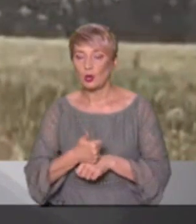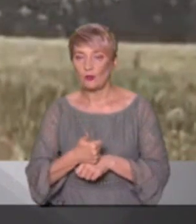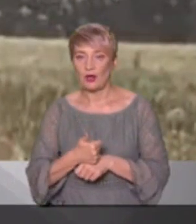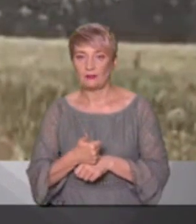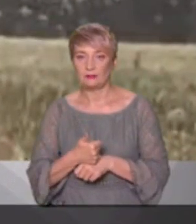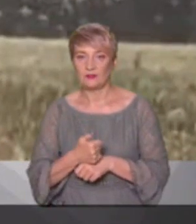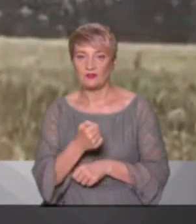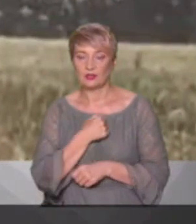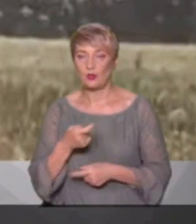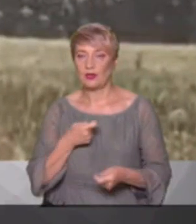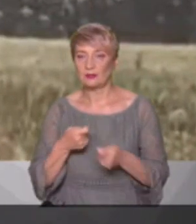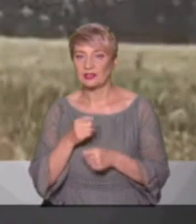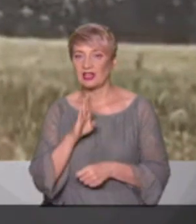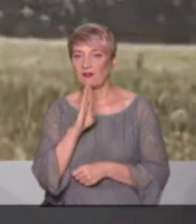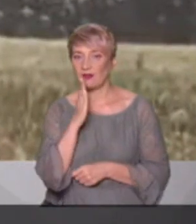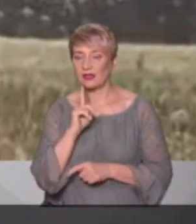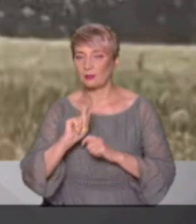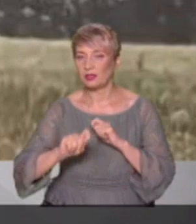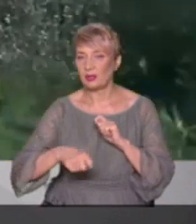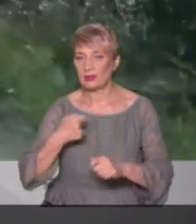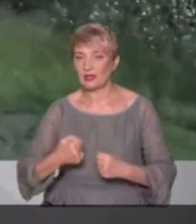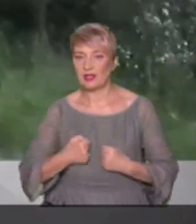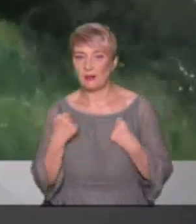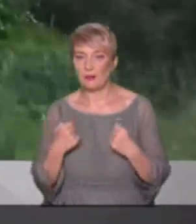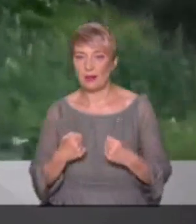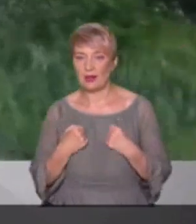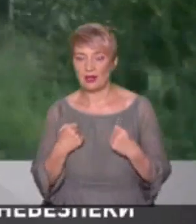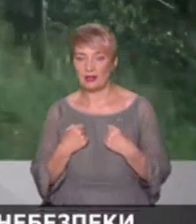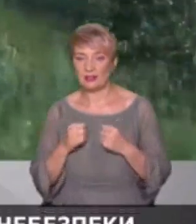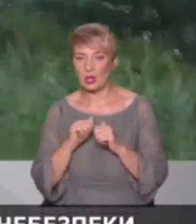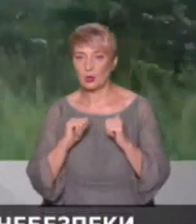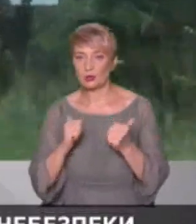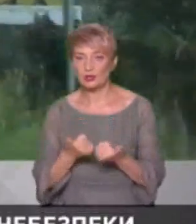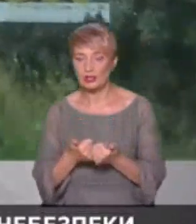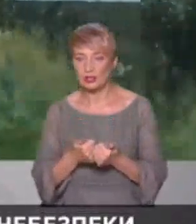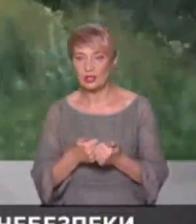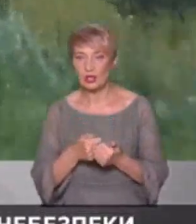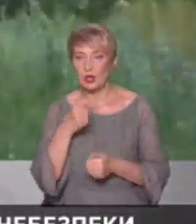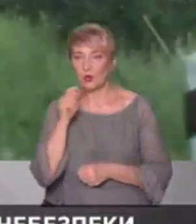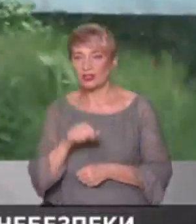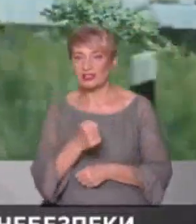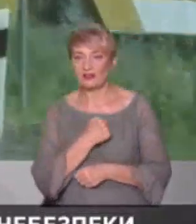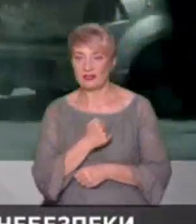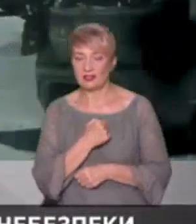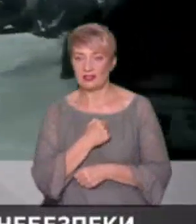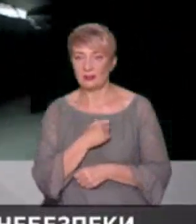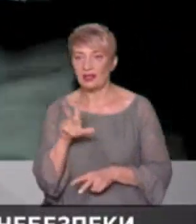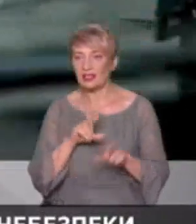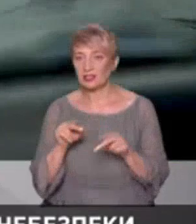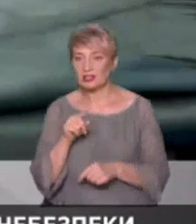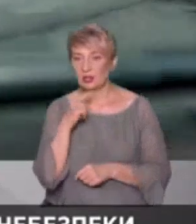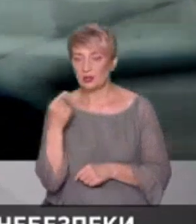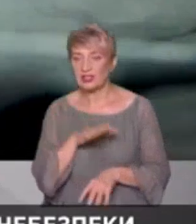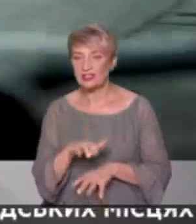Гайдай. Ворог марно, звісно ж, намагався оточити українських військових, атакуючи Лисичанськ з півдня і заходу, і не вдається росіянам